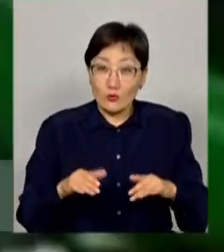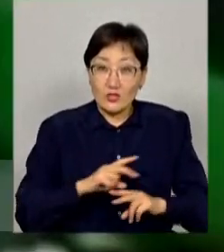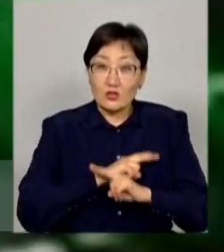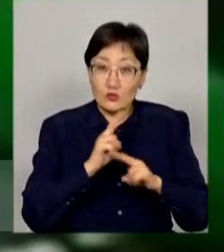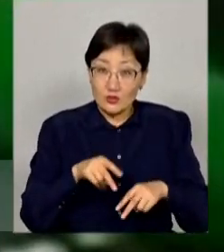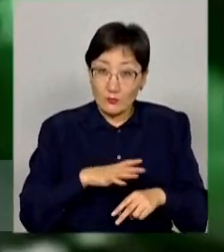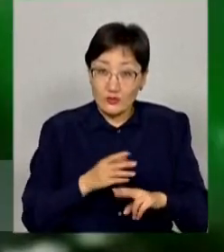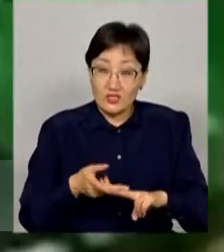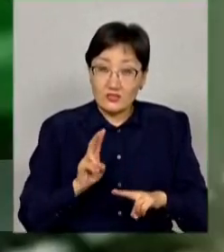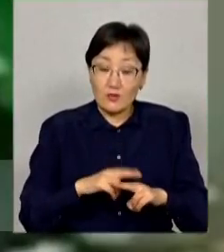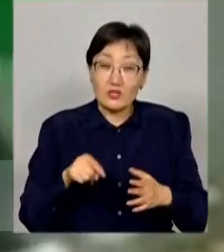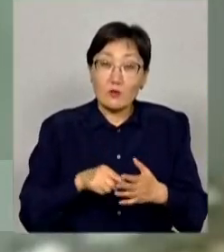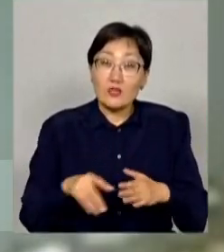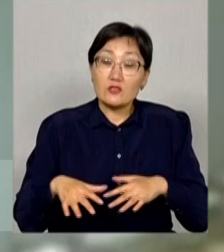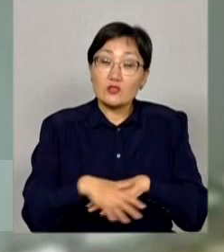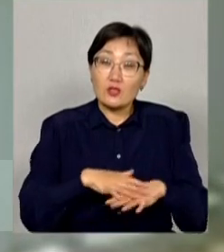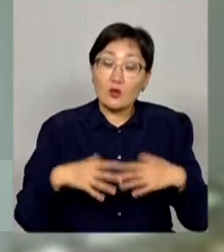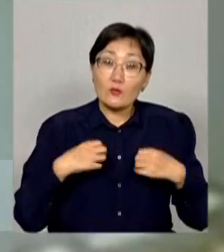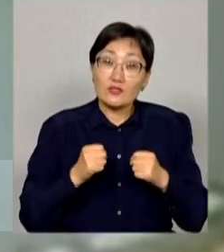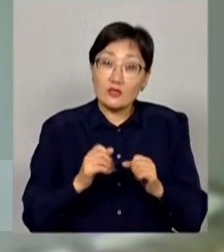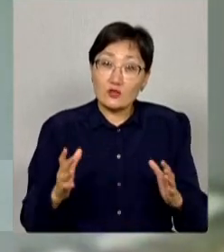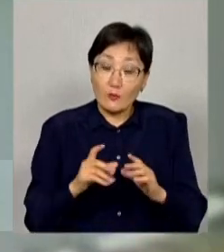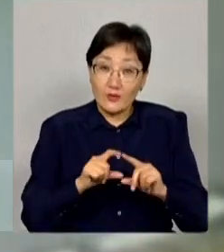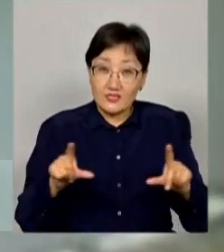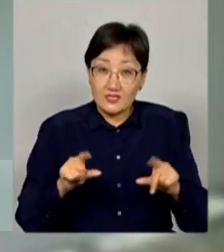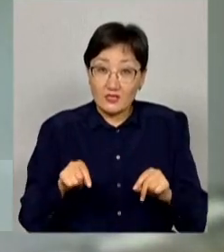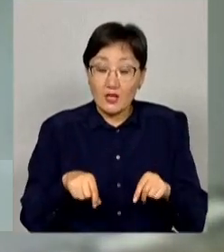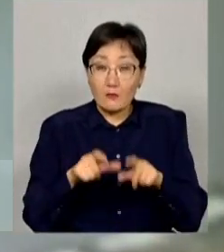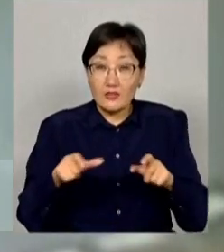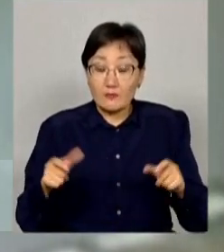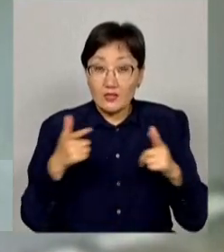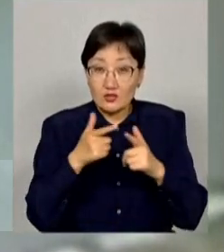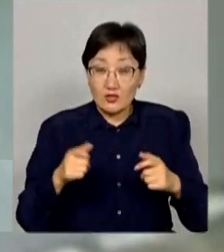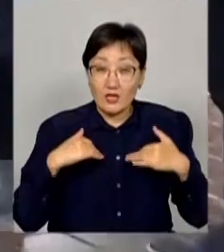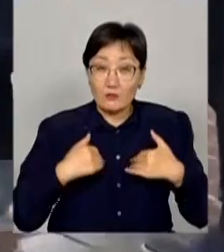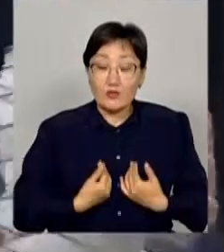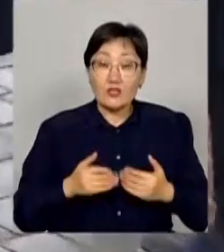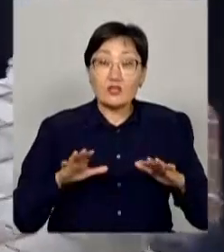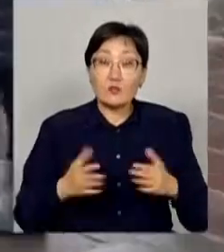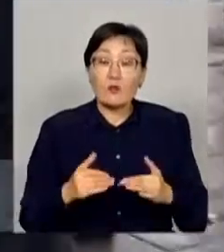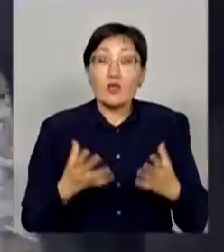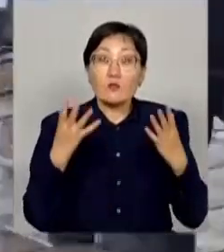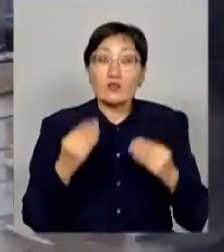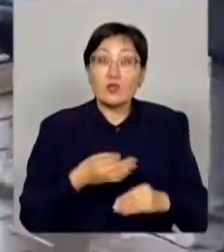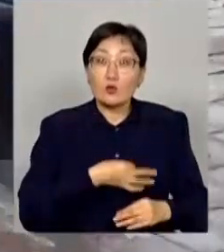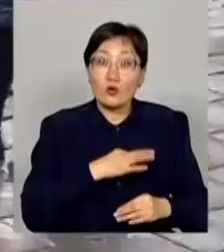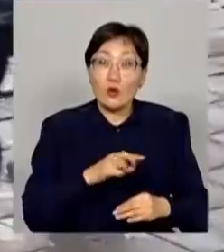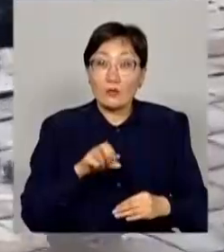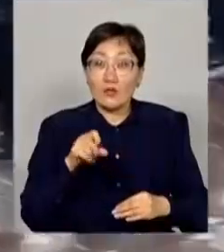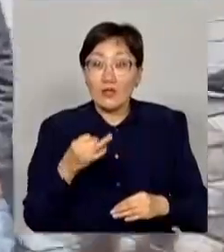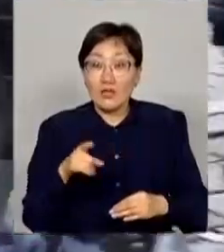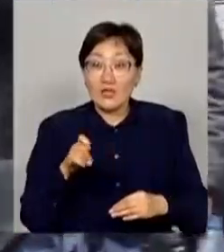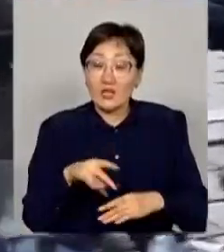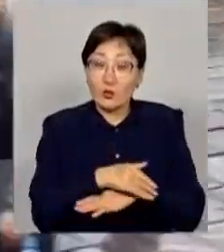етті. Бұл туралы қалалық қоғамдық денсаулық сақтау басқармасындағылар мәлімдеді. Қайғылы жағдай бүгін күндіз Төле би мен Абылай хан